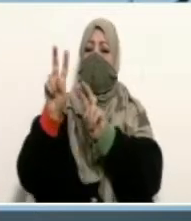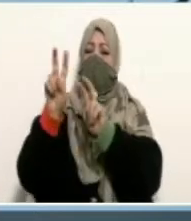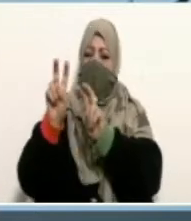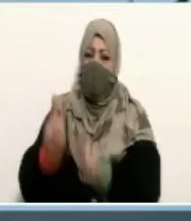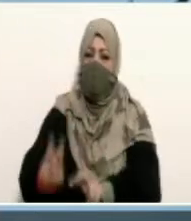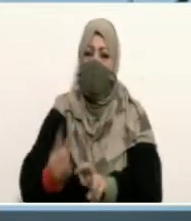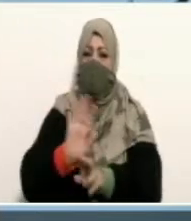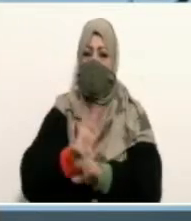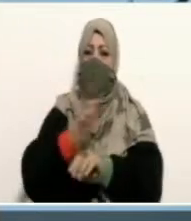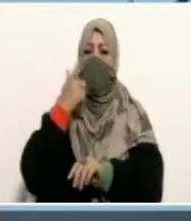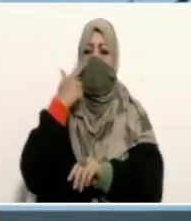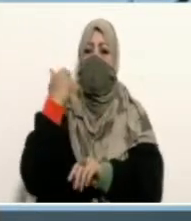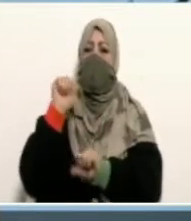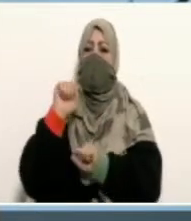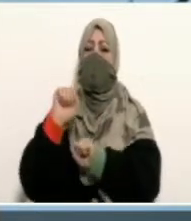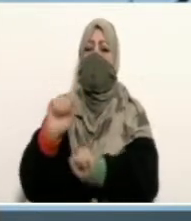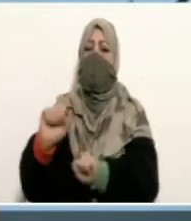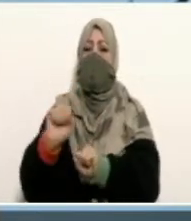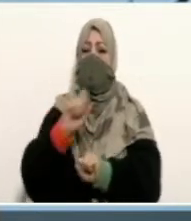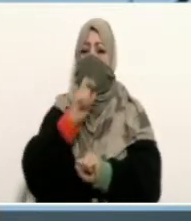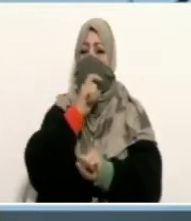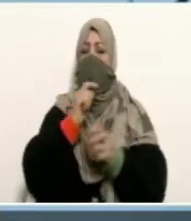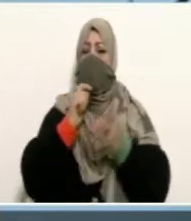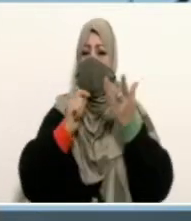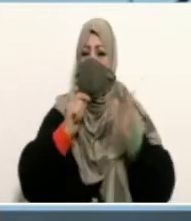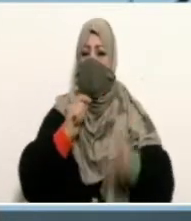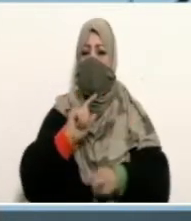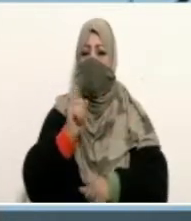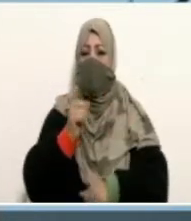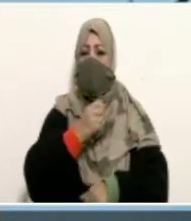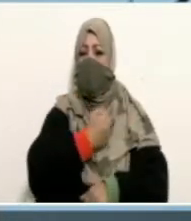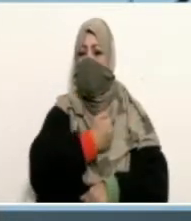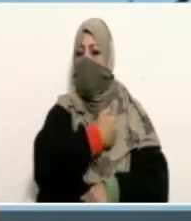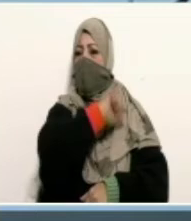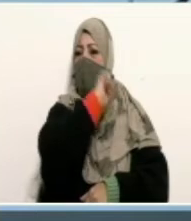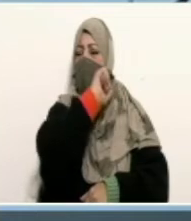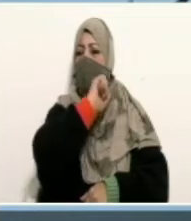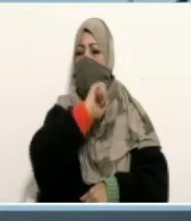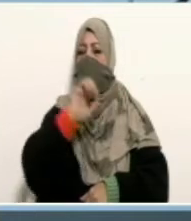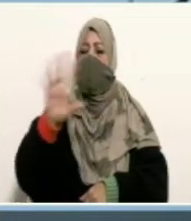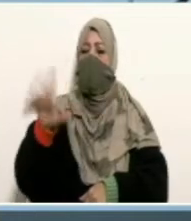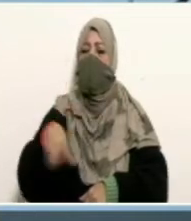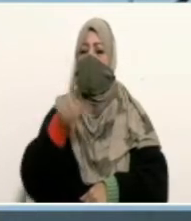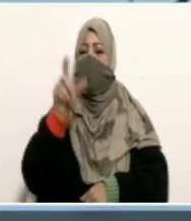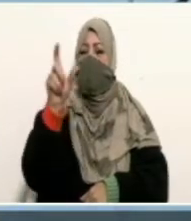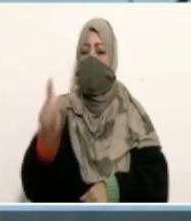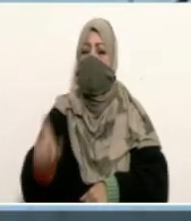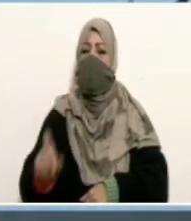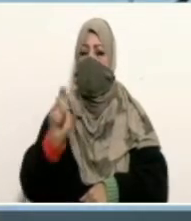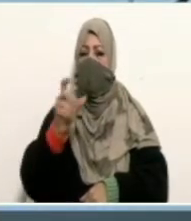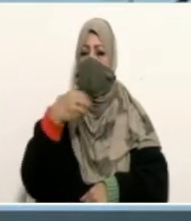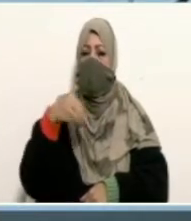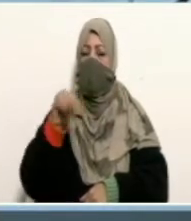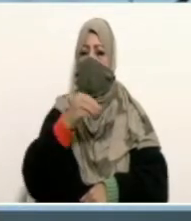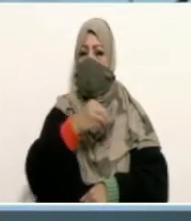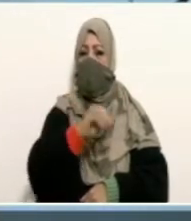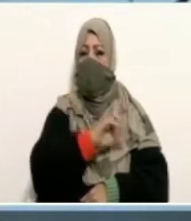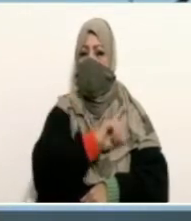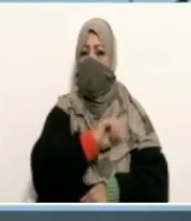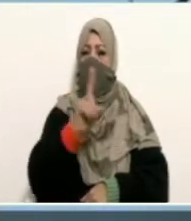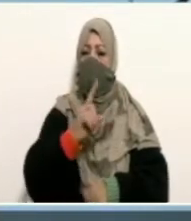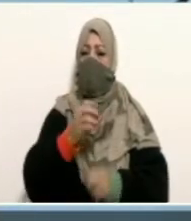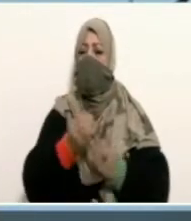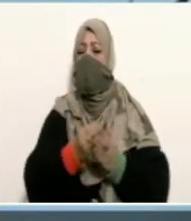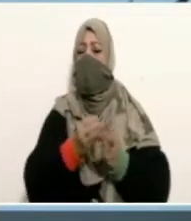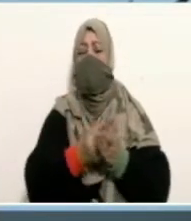الإناث، ثم ينتفعون به في ذاته ولا دون بيع ولا كذا ولا غيره، ولا يتصرف فيه بالبيع مثلا والهبة